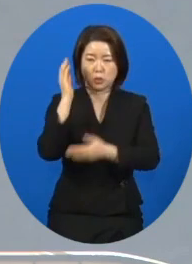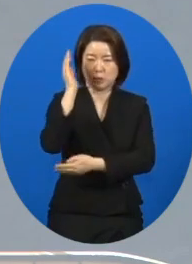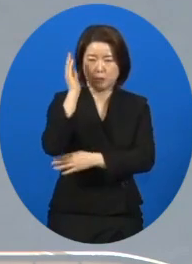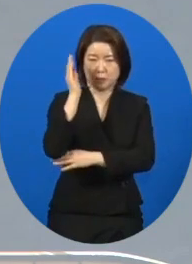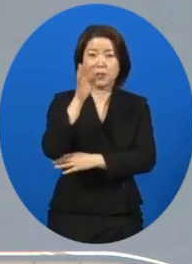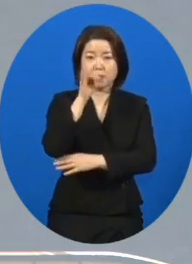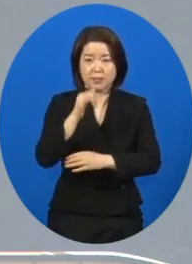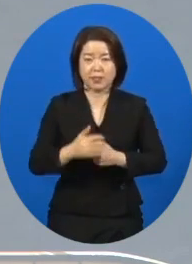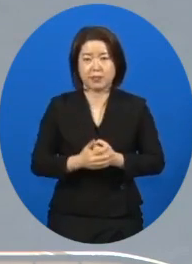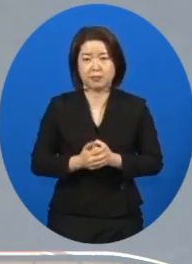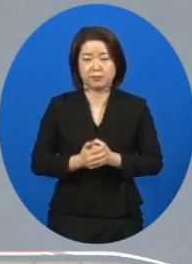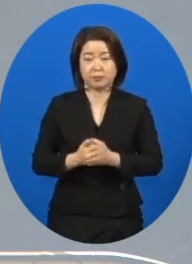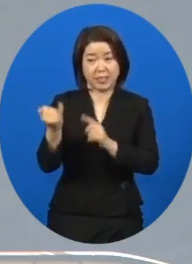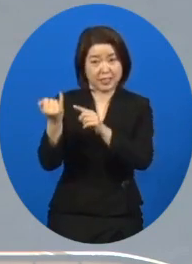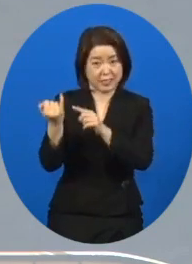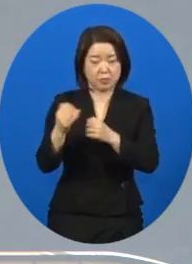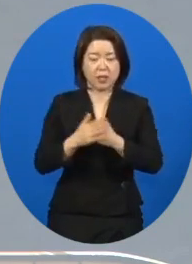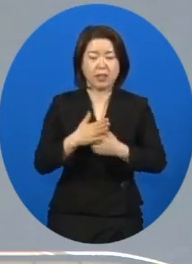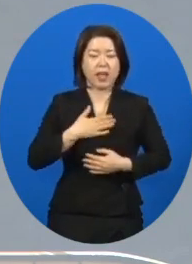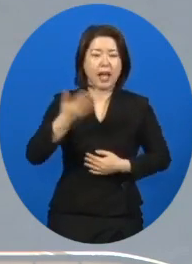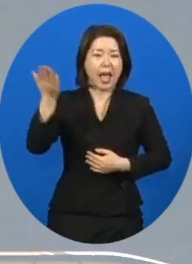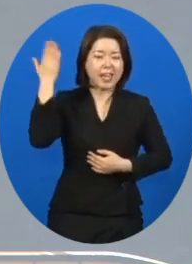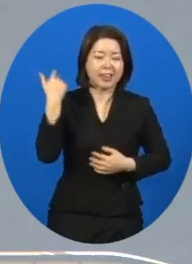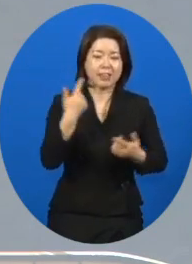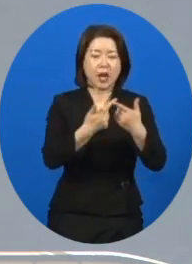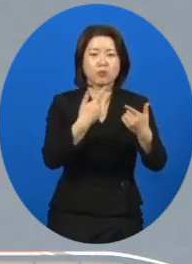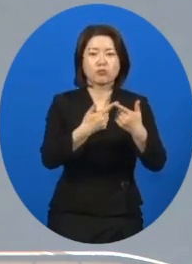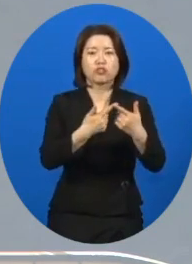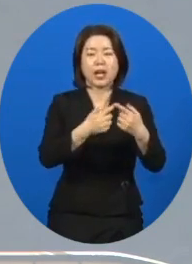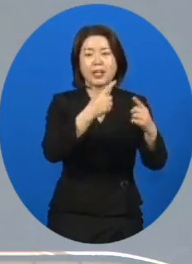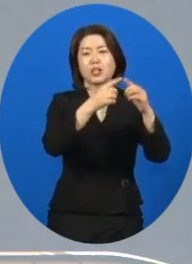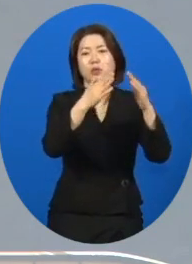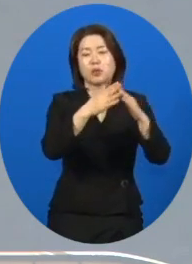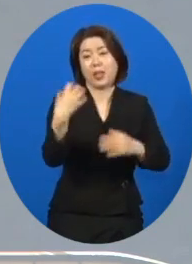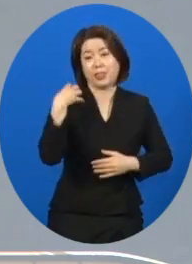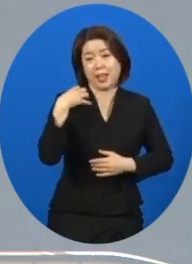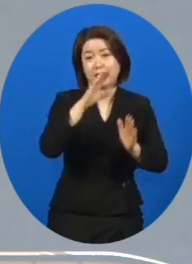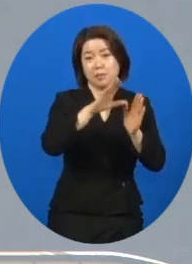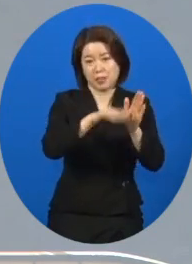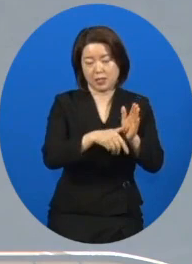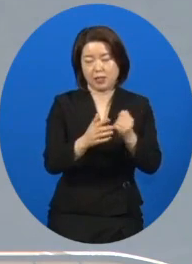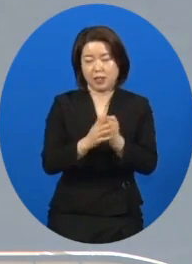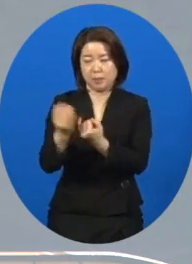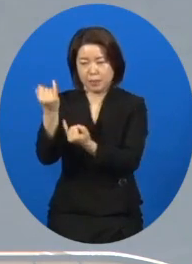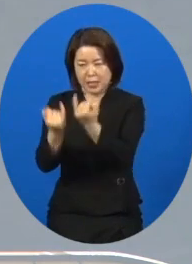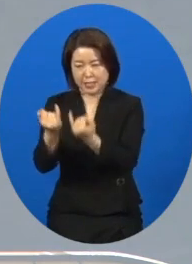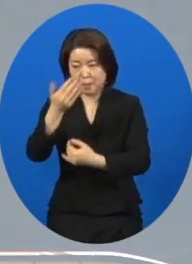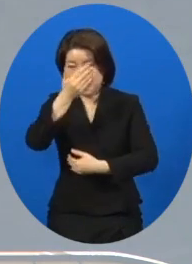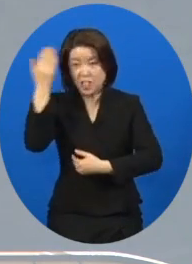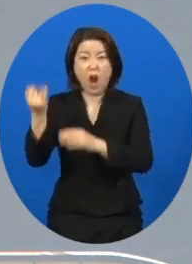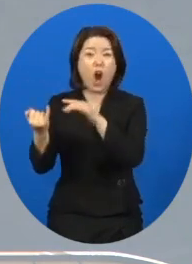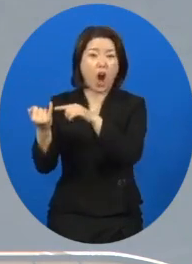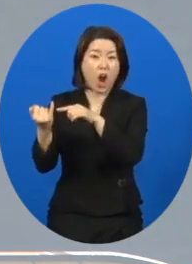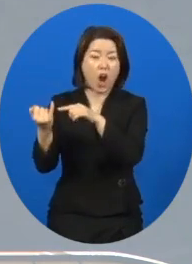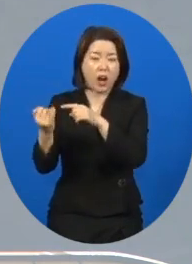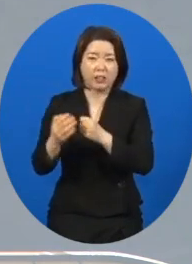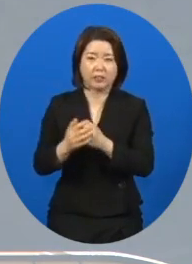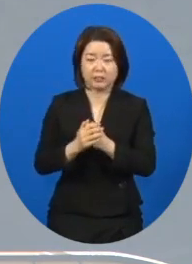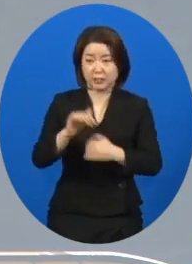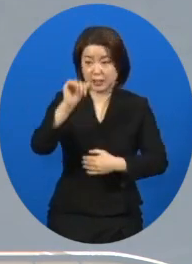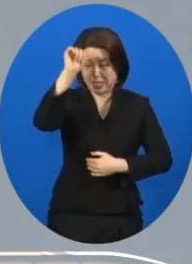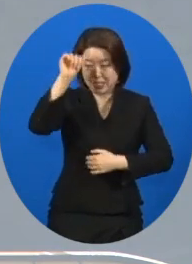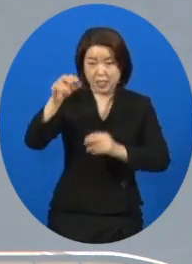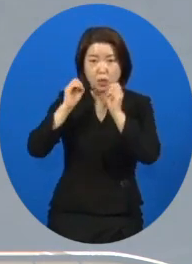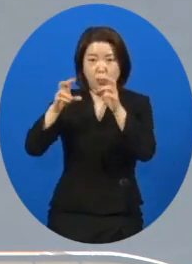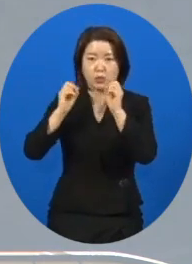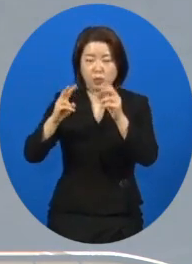제가 부산제일교회 담임 목사로 있을 때 여자 자매 청년이었는데 인도